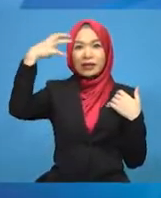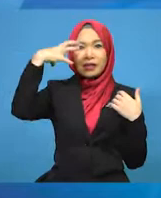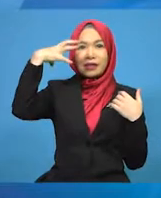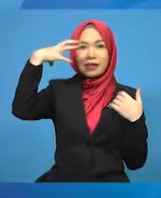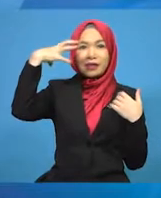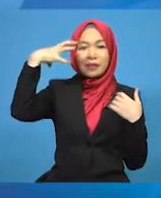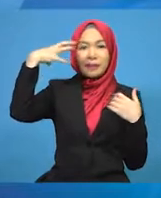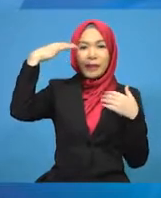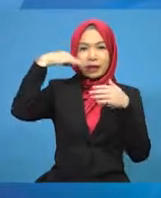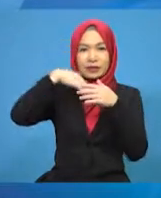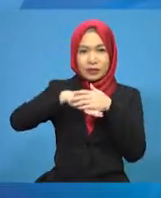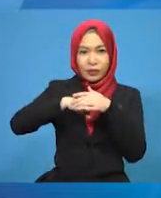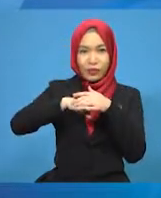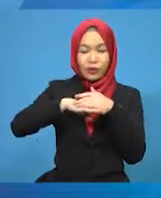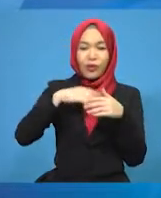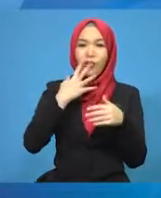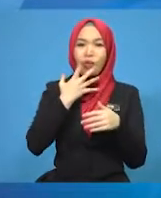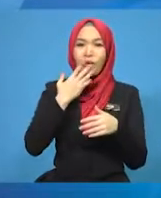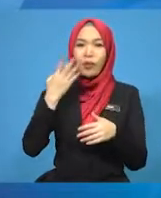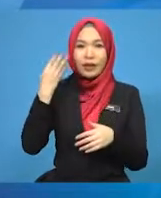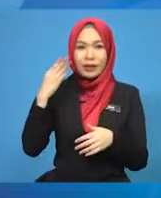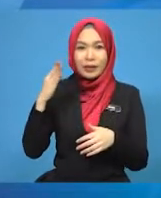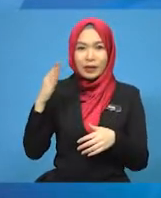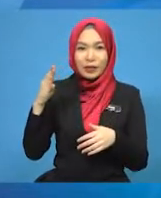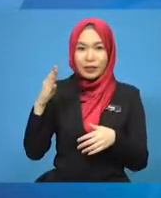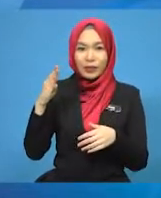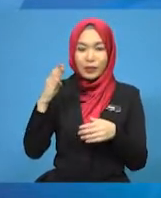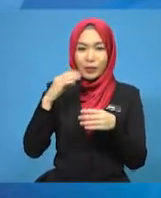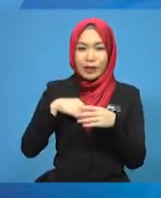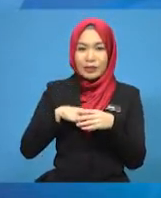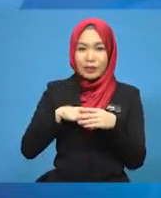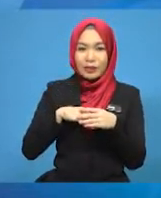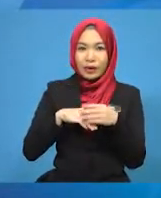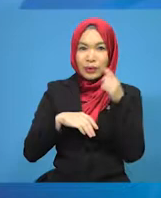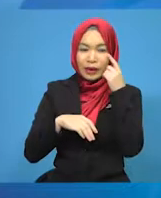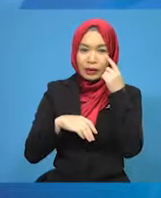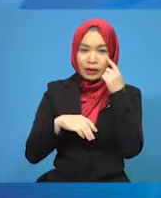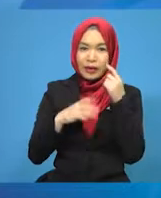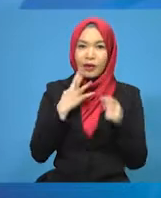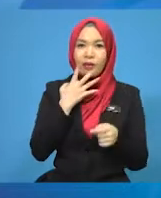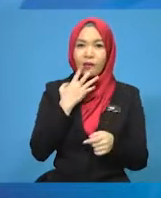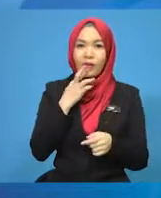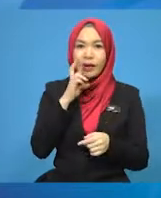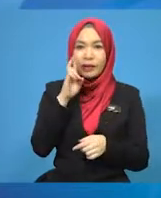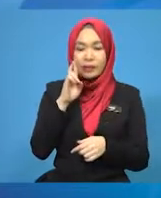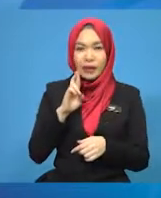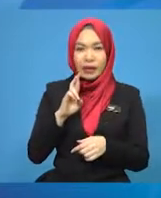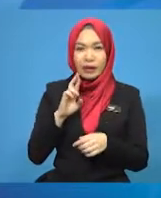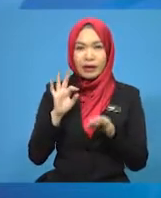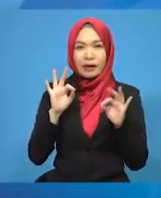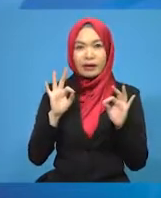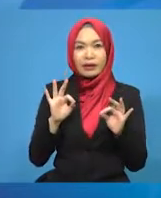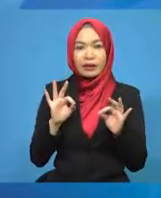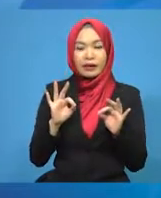dan memantulkan warna biru sahaja yang kemudian masuk ke mata. Warna merah adalah apabila semua cahaya diserap